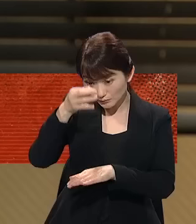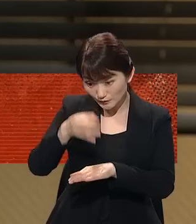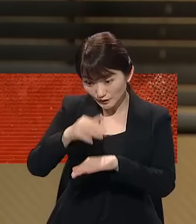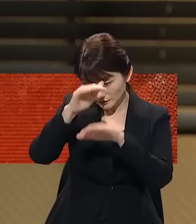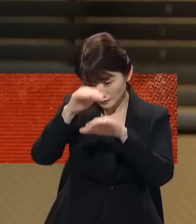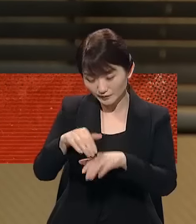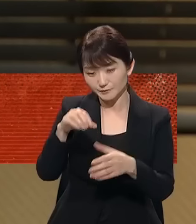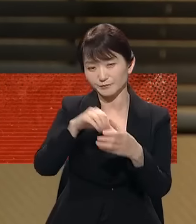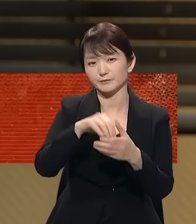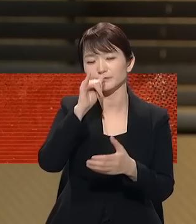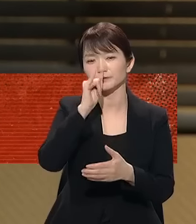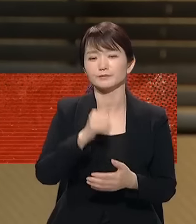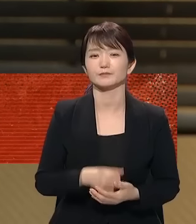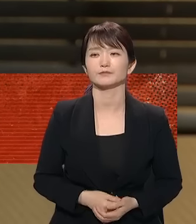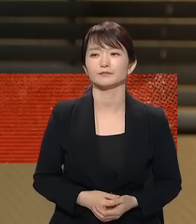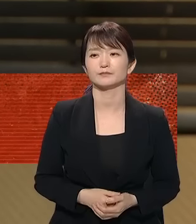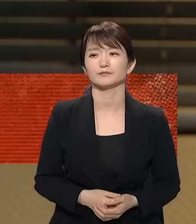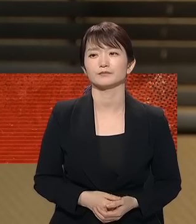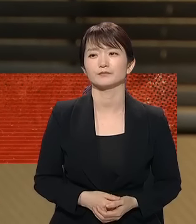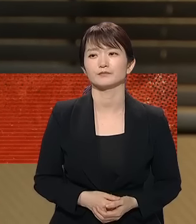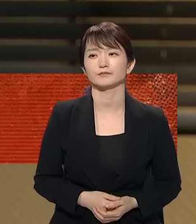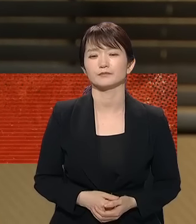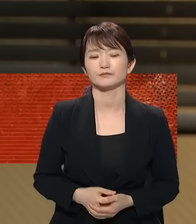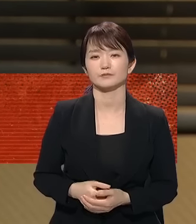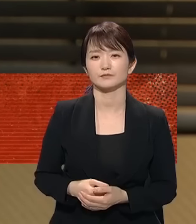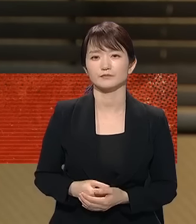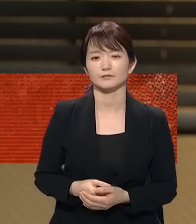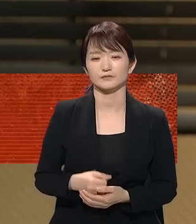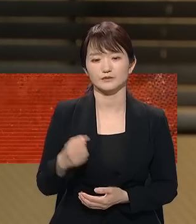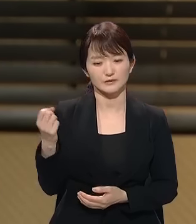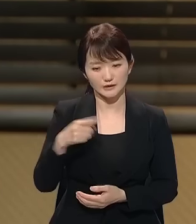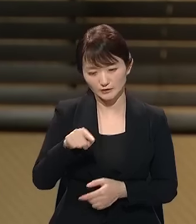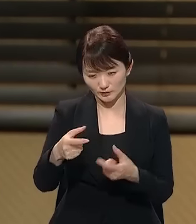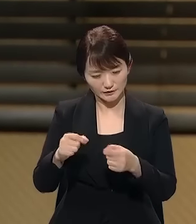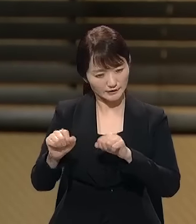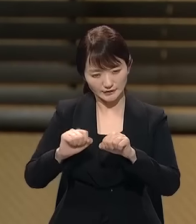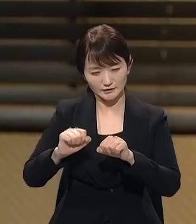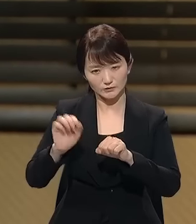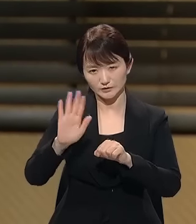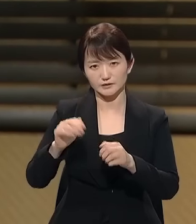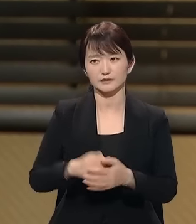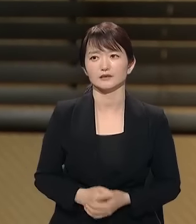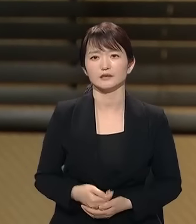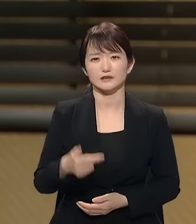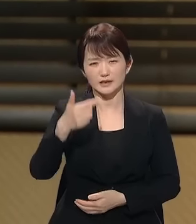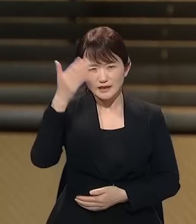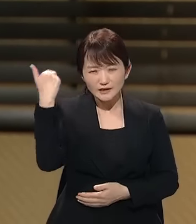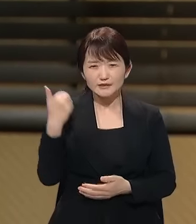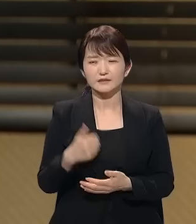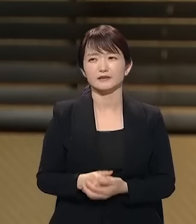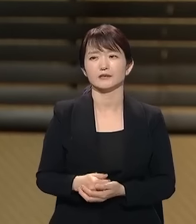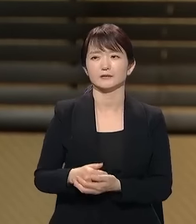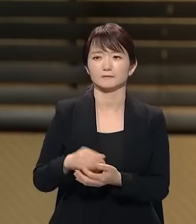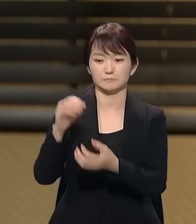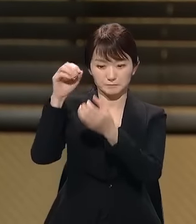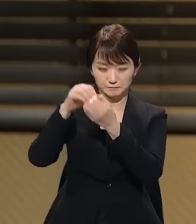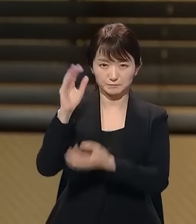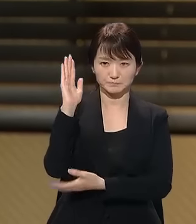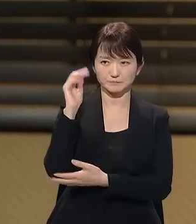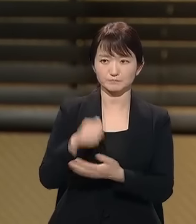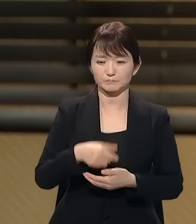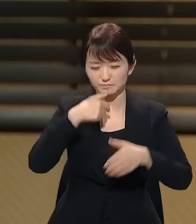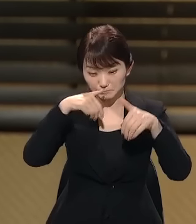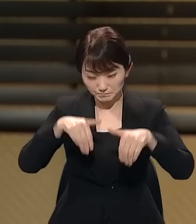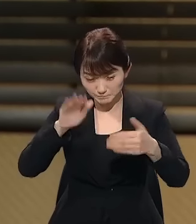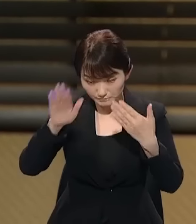이제 이러면서 뭐 다짐을 좀 합니다. 옛말에 비 온 뒤에 땅에 굳는다. 아빠가 네 가지 다짐을